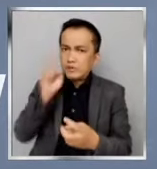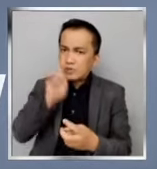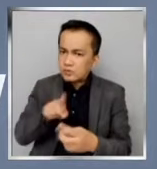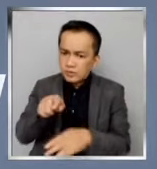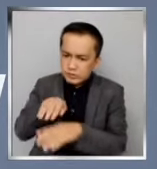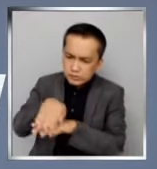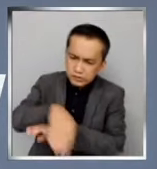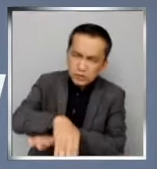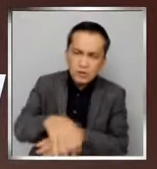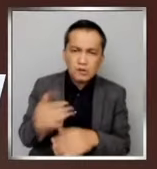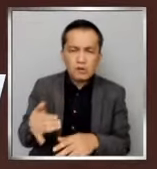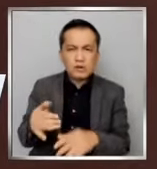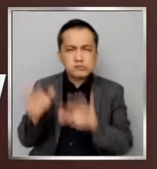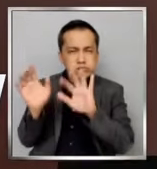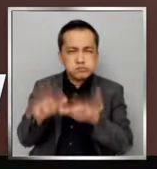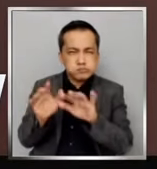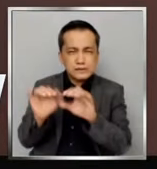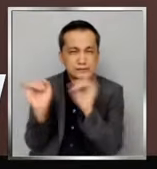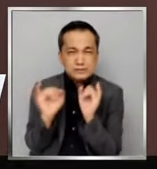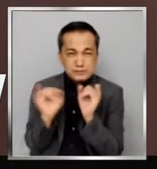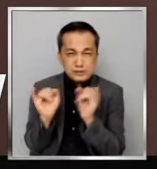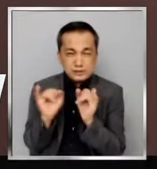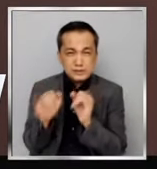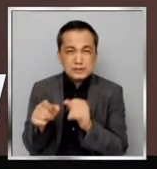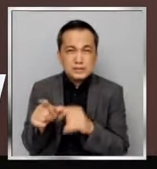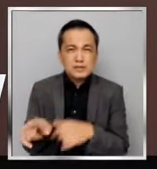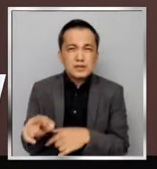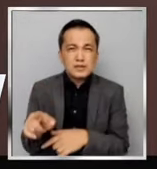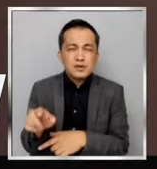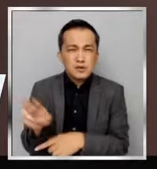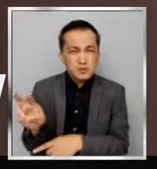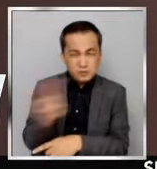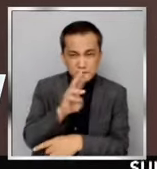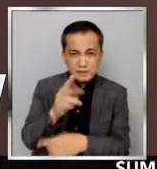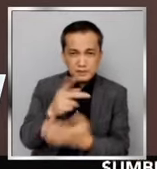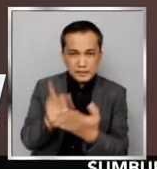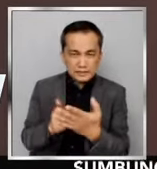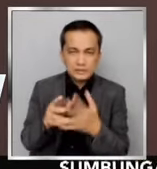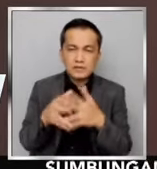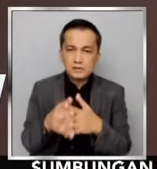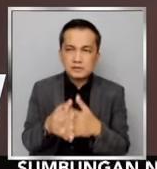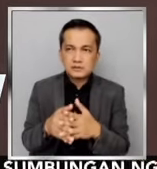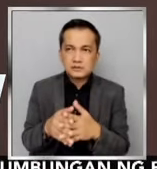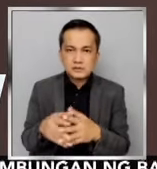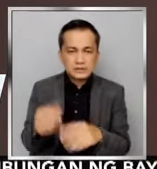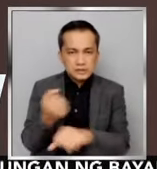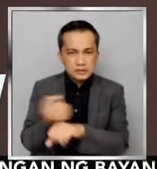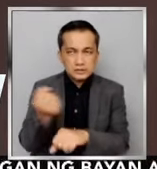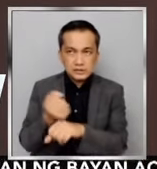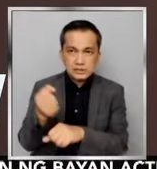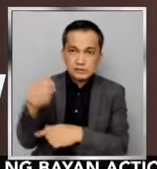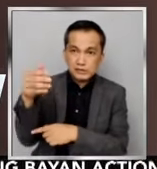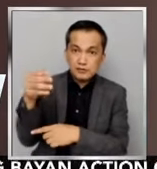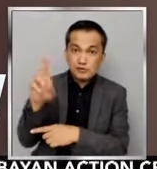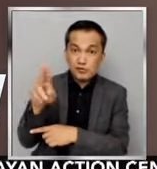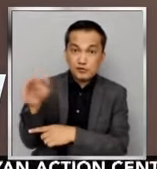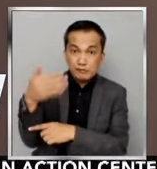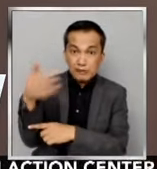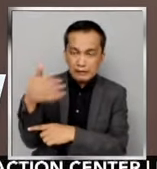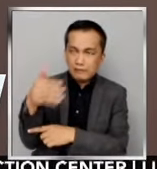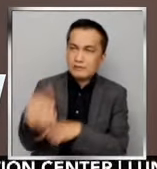storm na sa hilagang bahagi ng Amerika. Nanigas na nga ang U.S. flag na yan. Ayon sa U.S. National